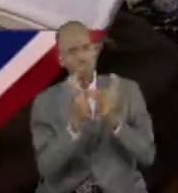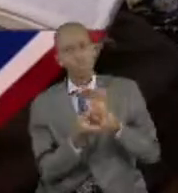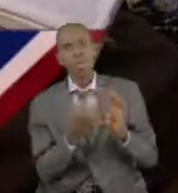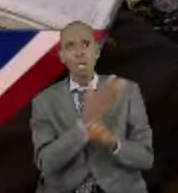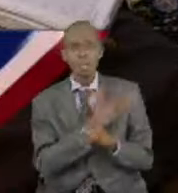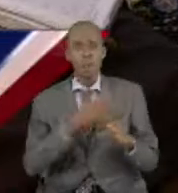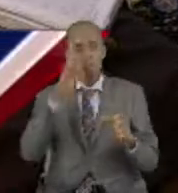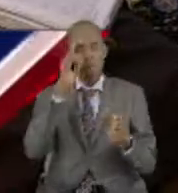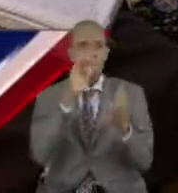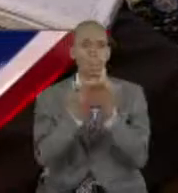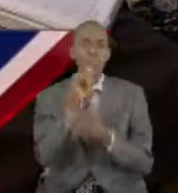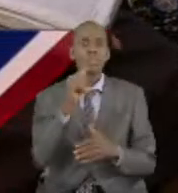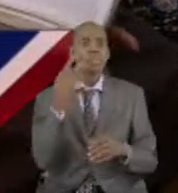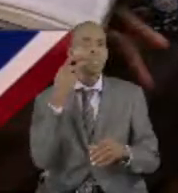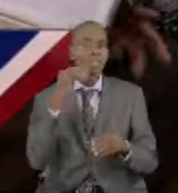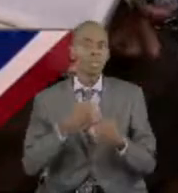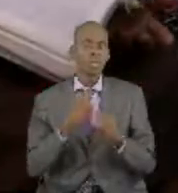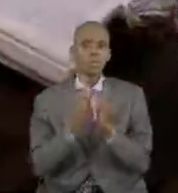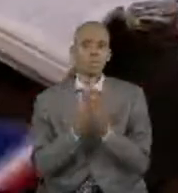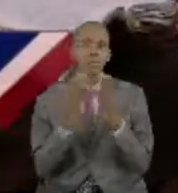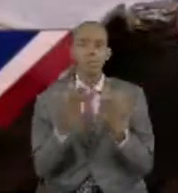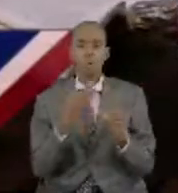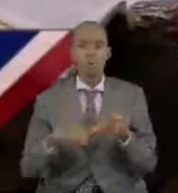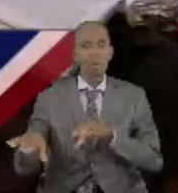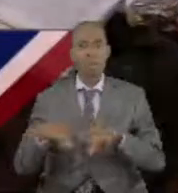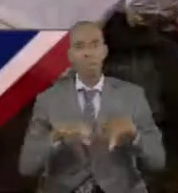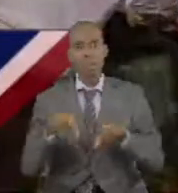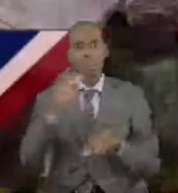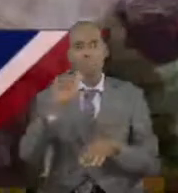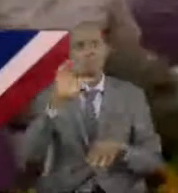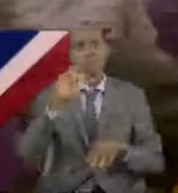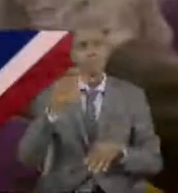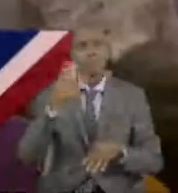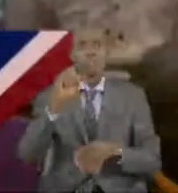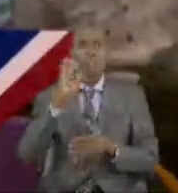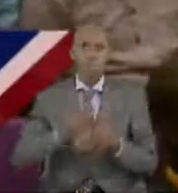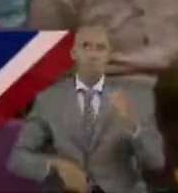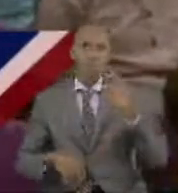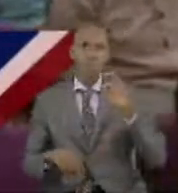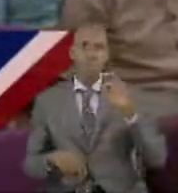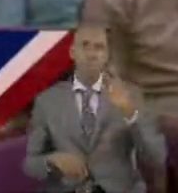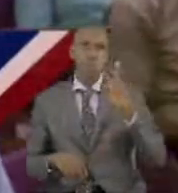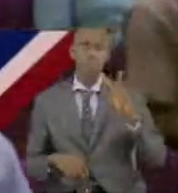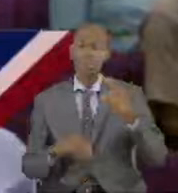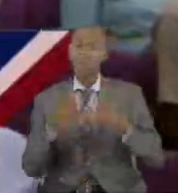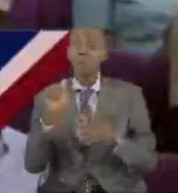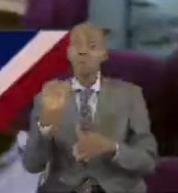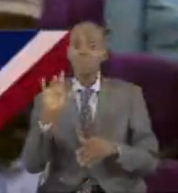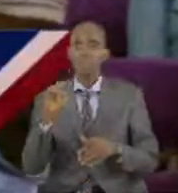et de sa conviction. Nous repartons dans Actes des Apôtres, chapitre 9. Actes, chapitre 9,